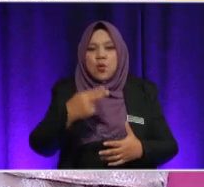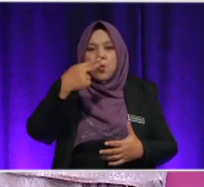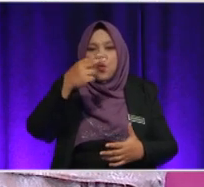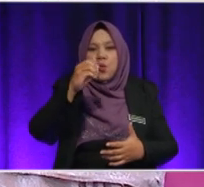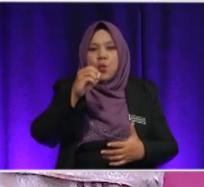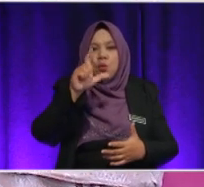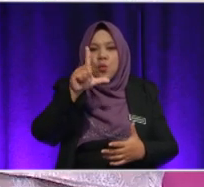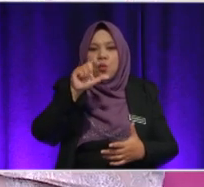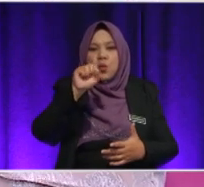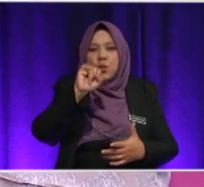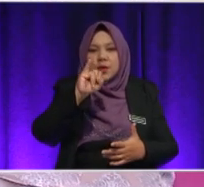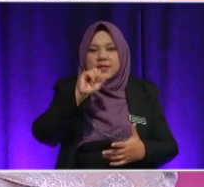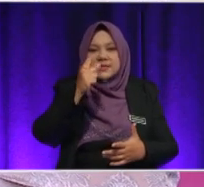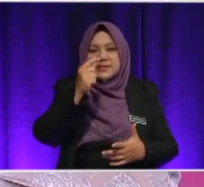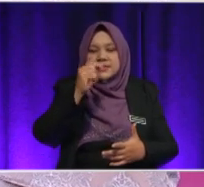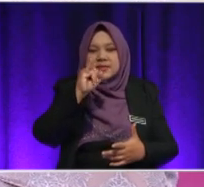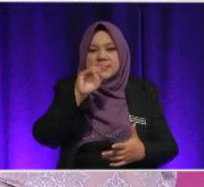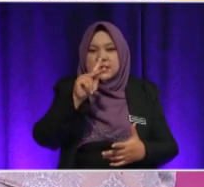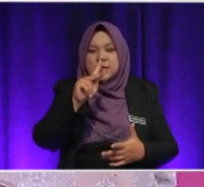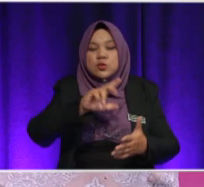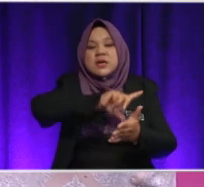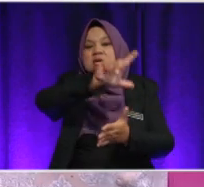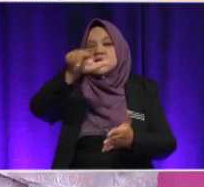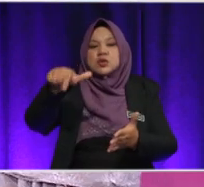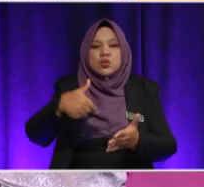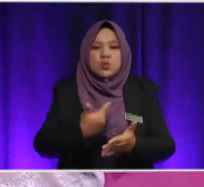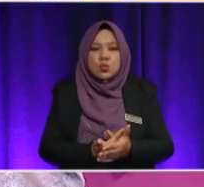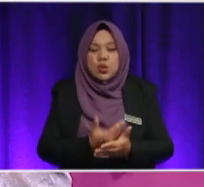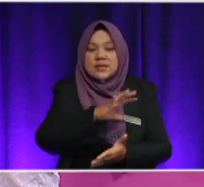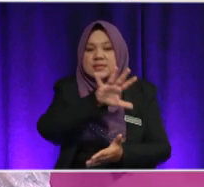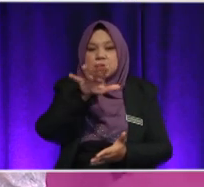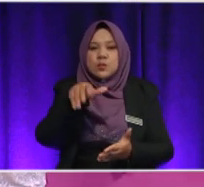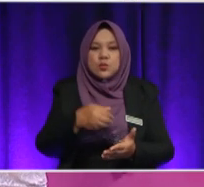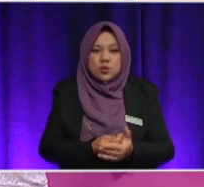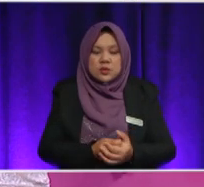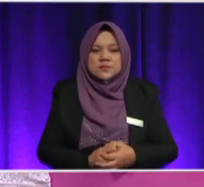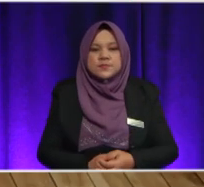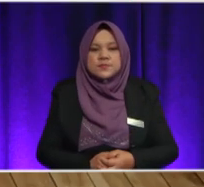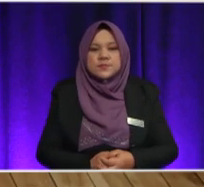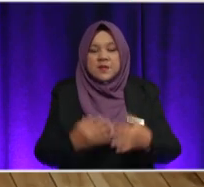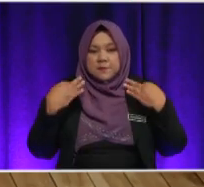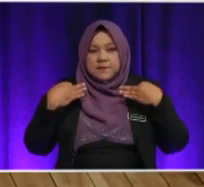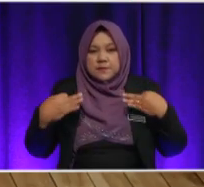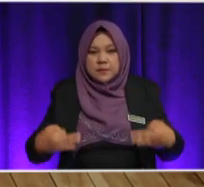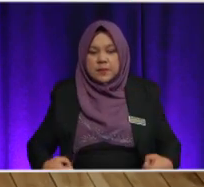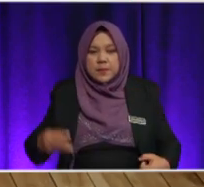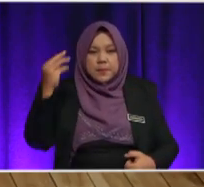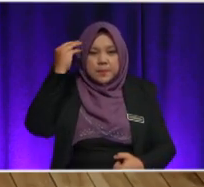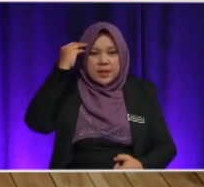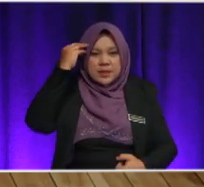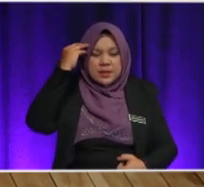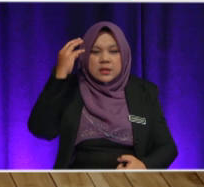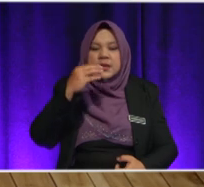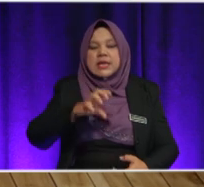holistik ini sebenarnya dia menyeluruh holistik kan itu merangkum dan juga